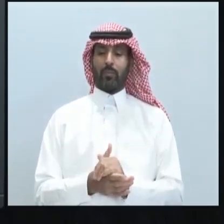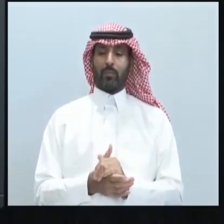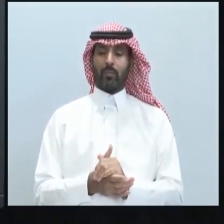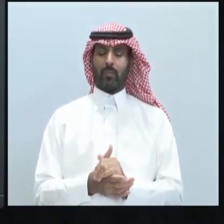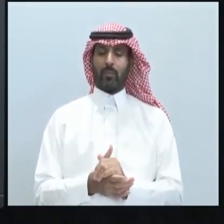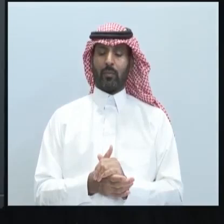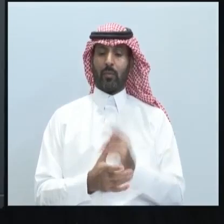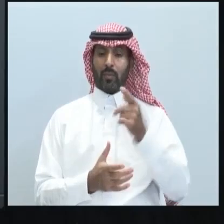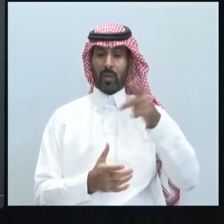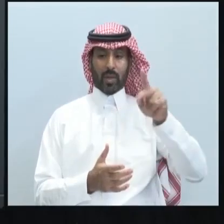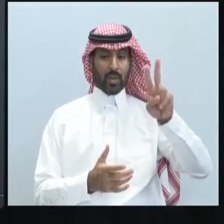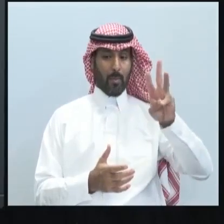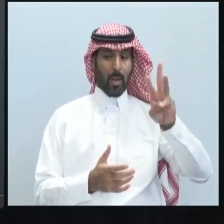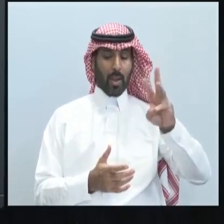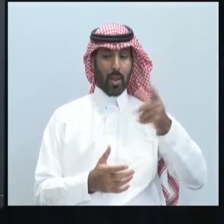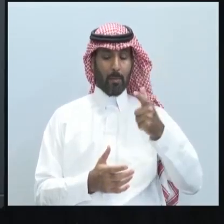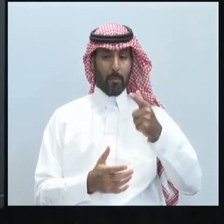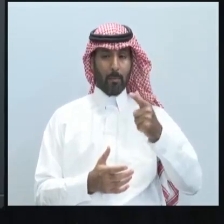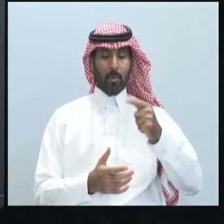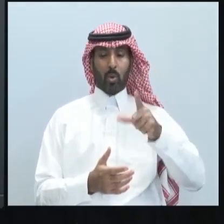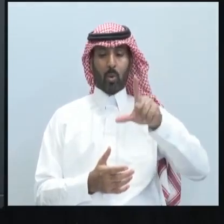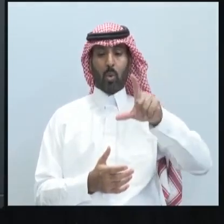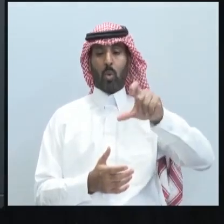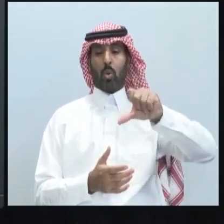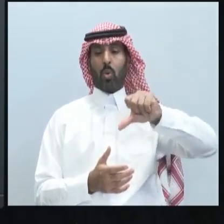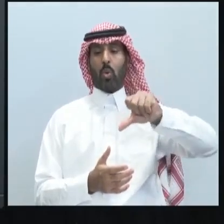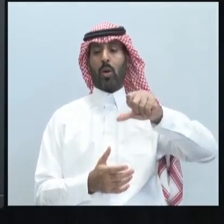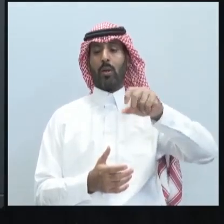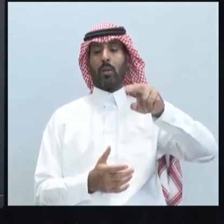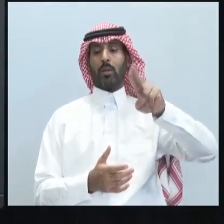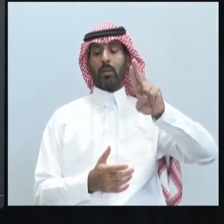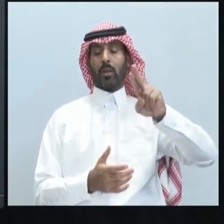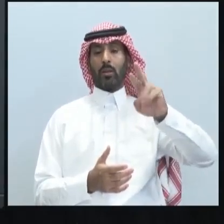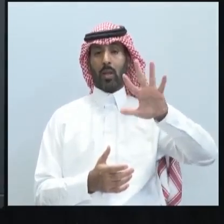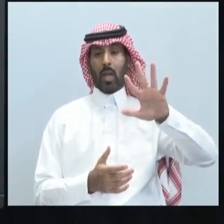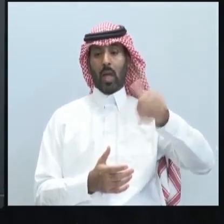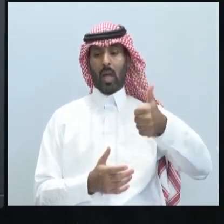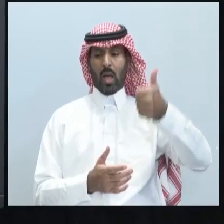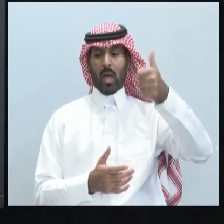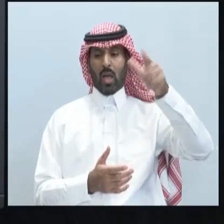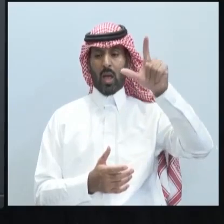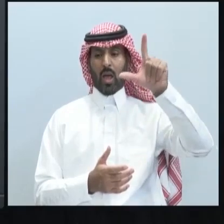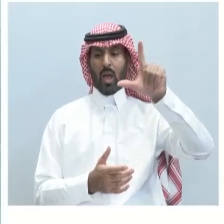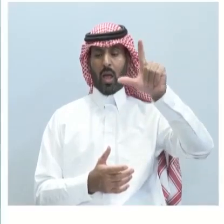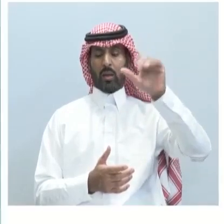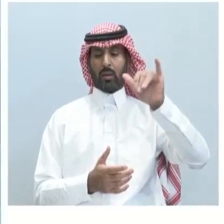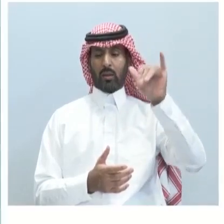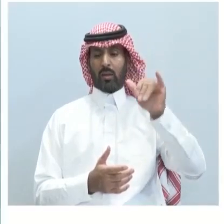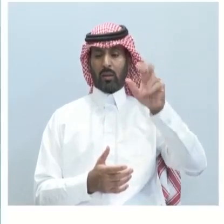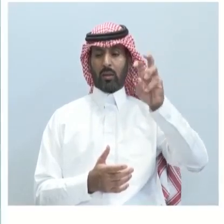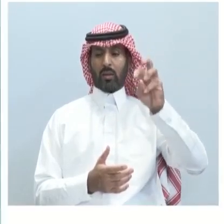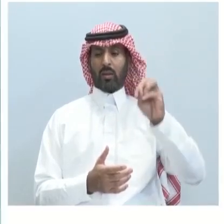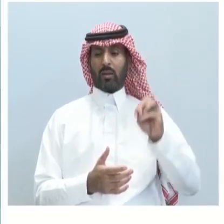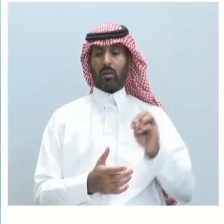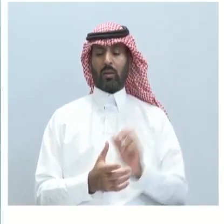في الكي دبليو وببدا له انا عارف انه حاصل ضرب تراكيز عيون الهيدروجين وعيون الهيدروكسيد يساوي دائما واحد ضرب عشره